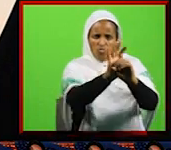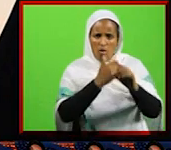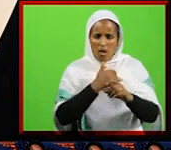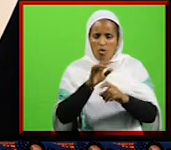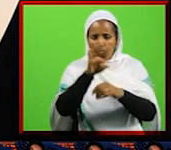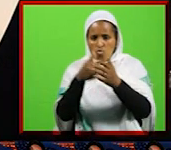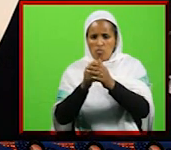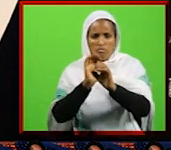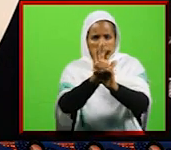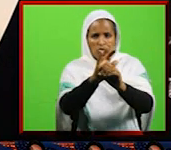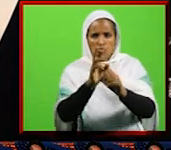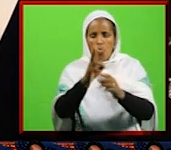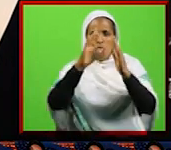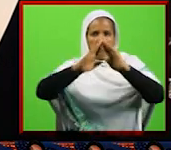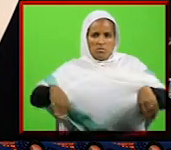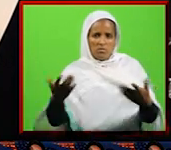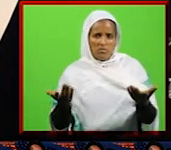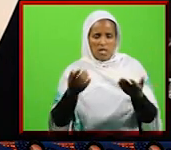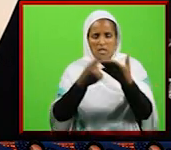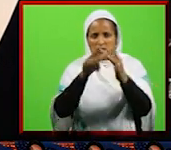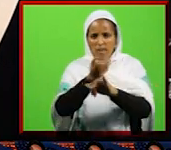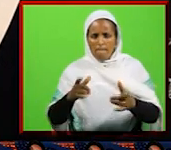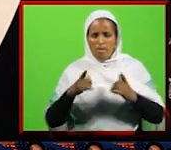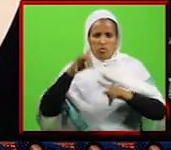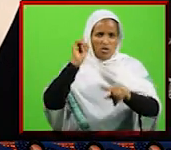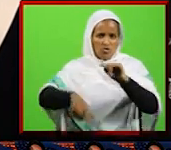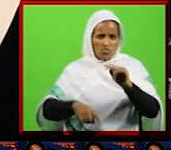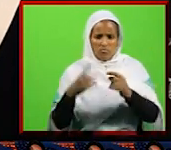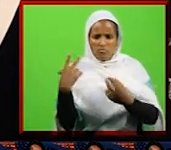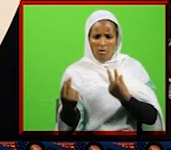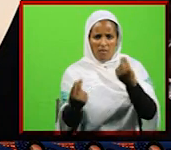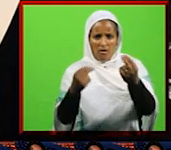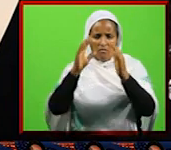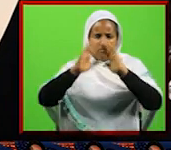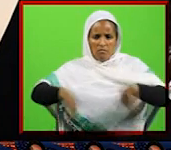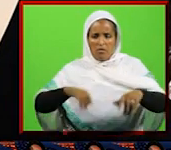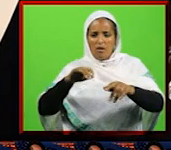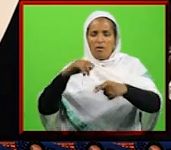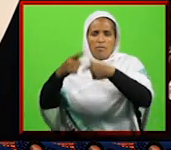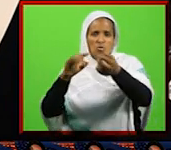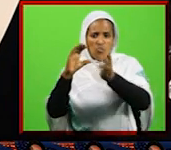ግን ቶሎ ነው የሚፈርሰው። እንዲህ ከሆናችሁማ መኖር አችሉም ብለው አፍርሰውት የሚሄዱ ከሆነ